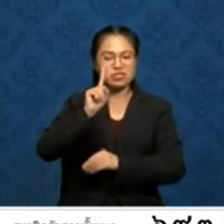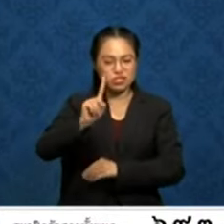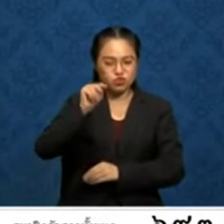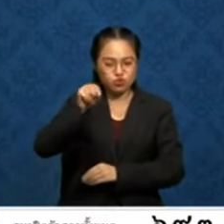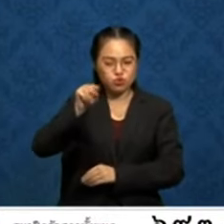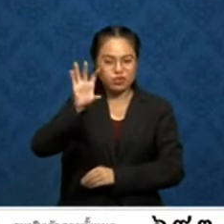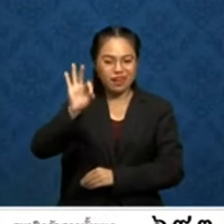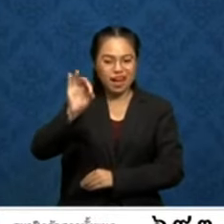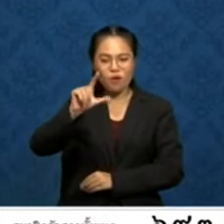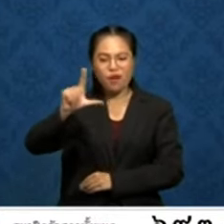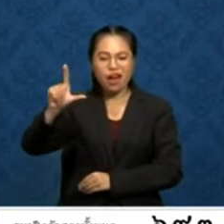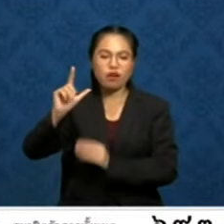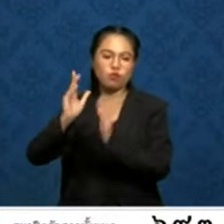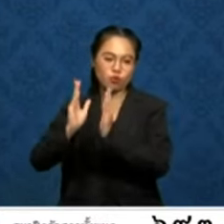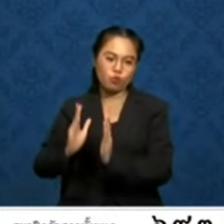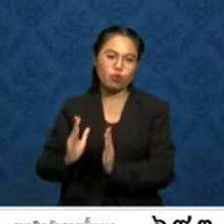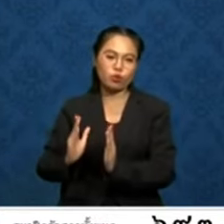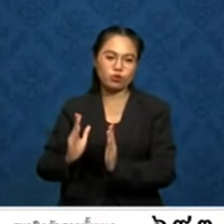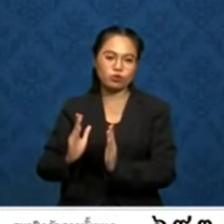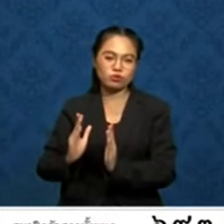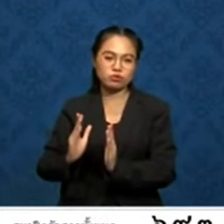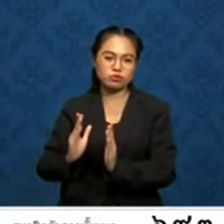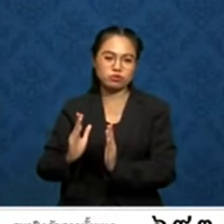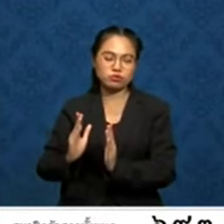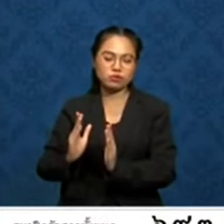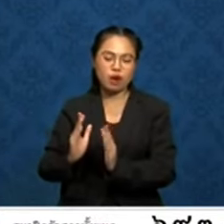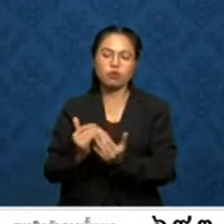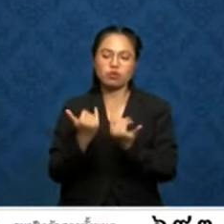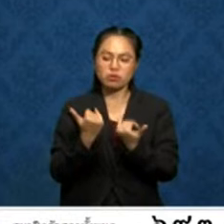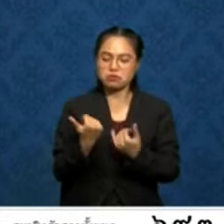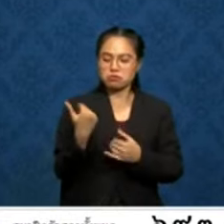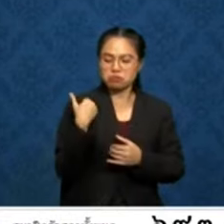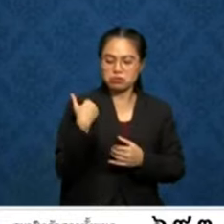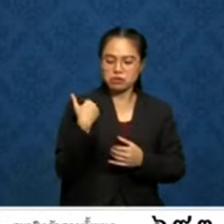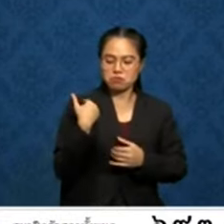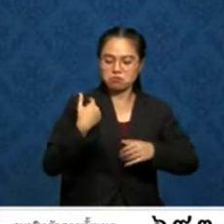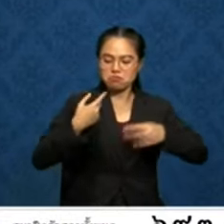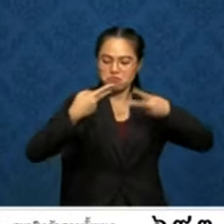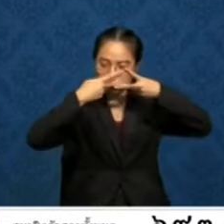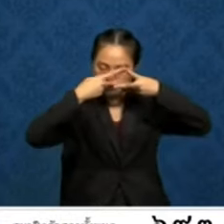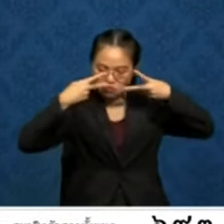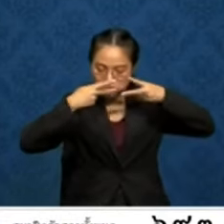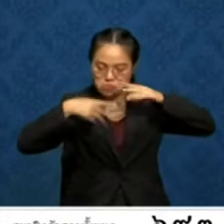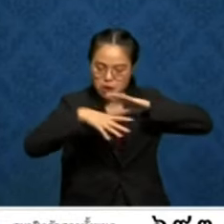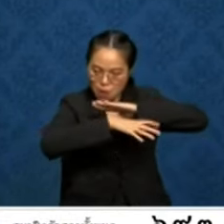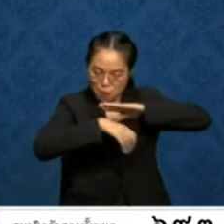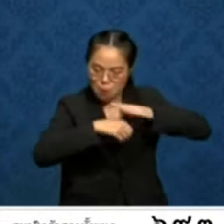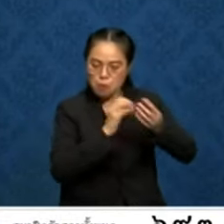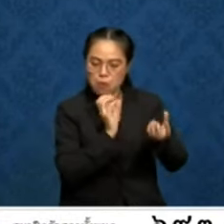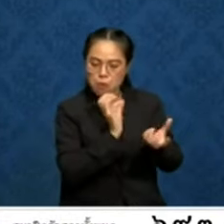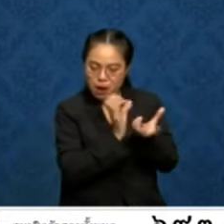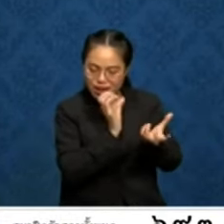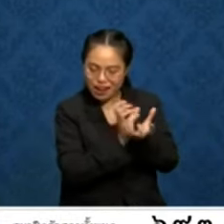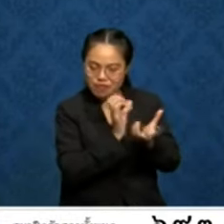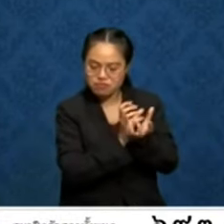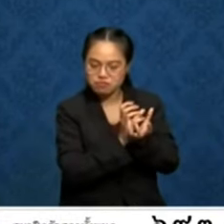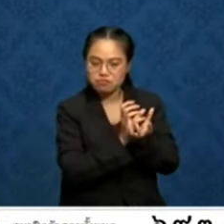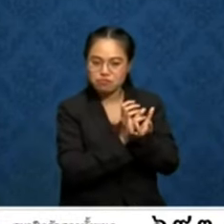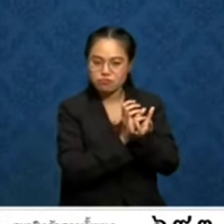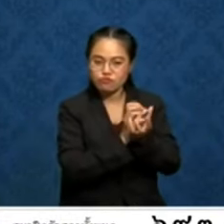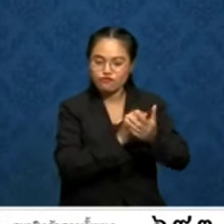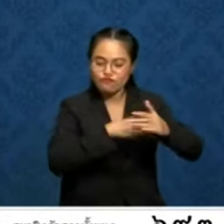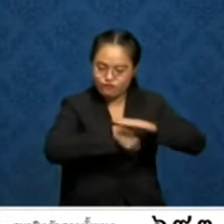นนอกจากนี้อาชญากรรมออนไลน์และพนันออนไลน์ยังเพิ่มขึ้นอย่างต่อเนื่องโด